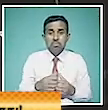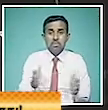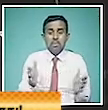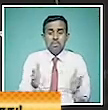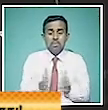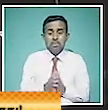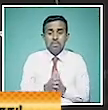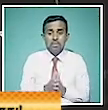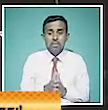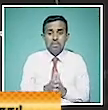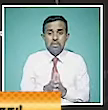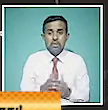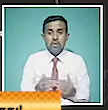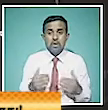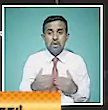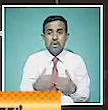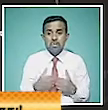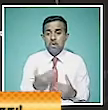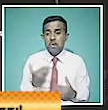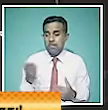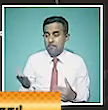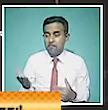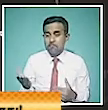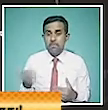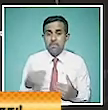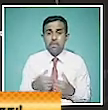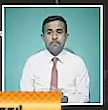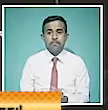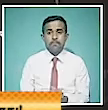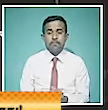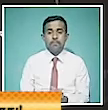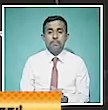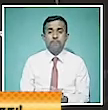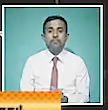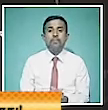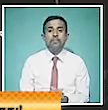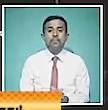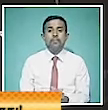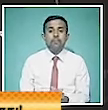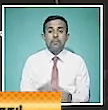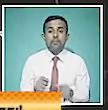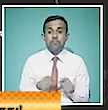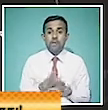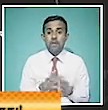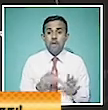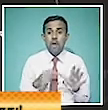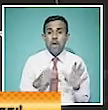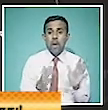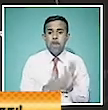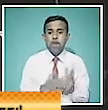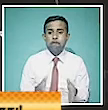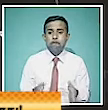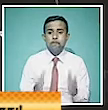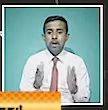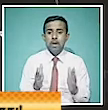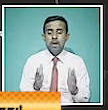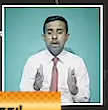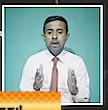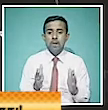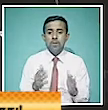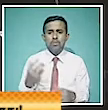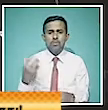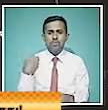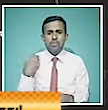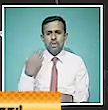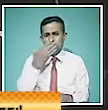இன்று நமக்கு இவ்வளவு பிரச்சனை இந்த நாட்டிலே பொருளாதார ரீதியாக வருகிறது. அது மாத்திரமல்ல, அம்பாறை ஆக குறைந்தது முஸ்லீம்கள், தமிழர்கள், சிங்கள